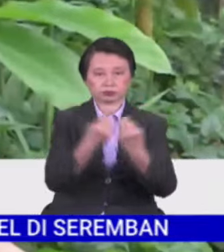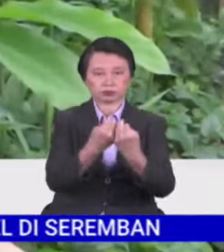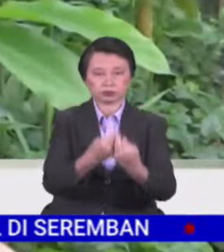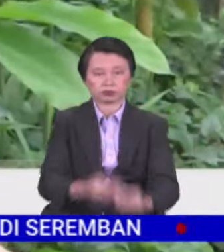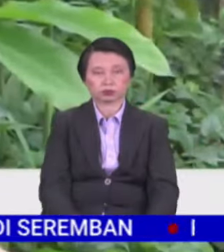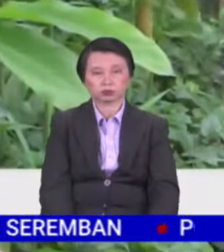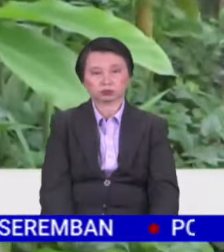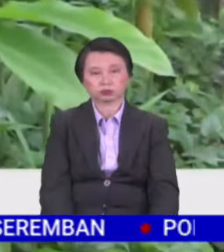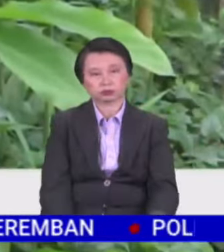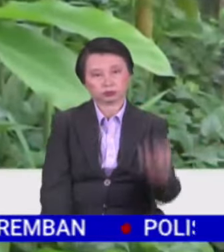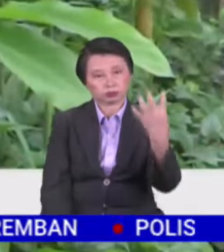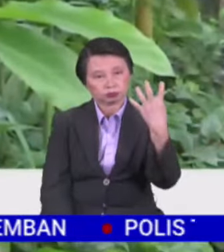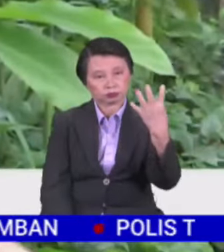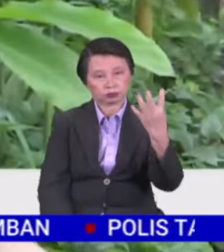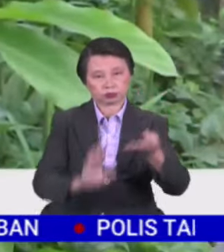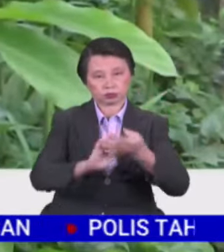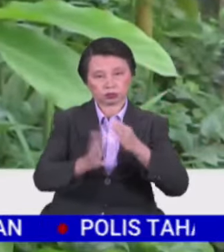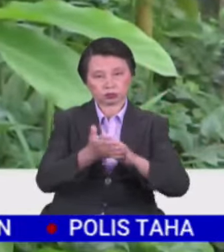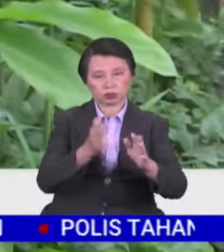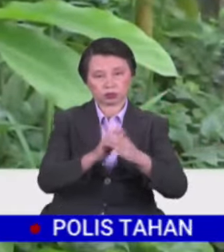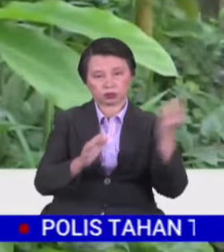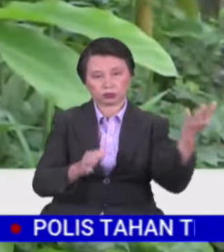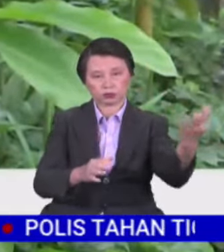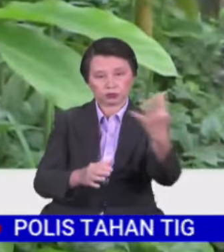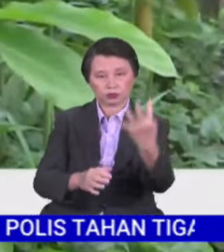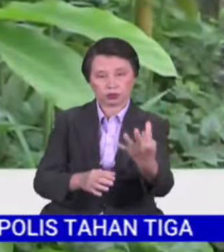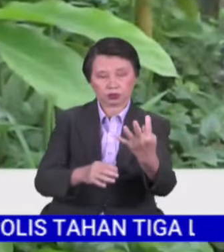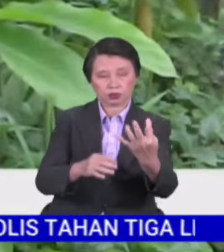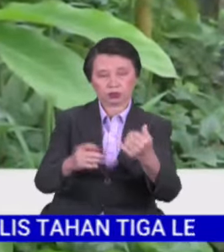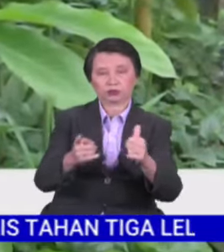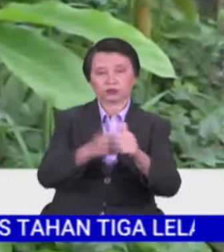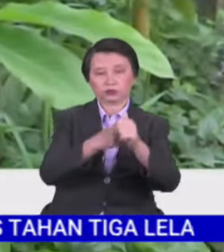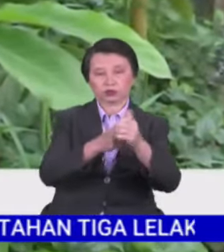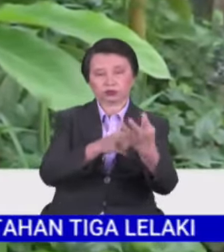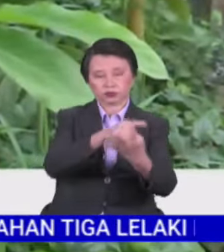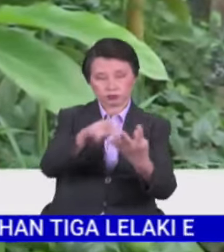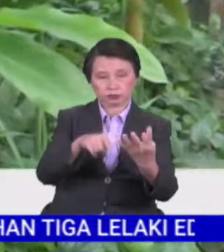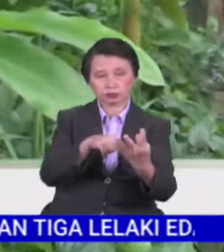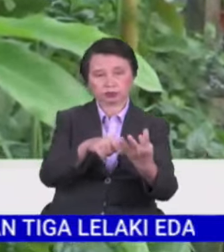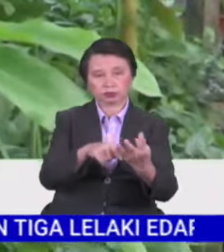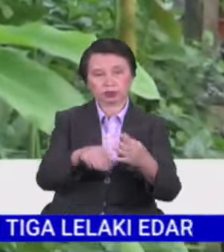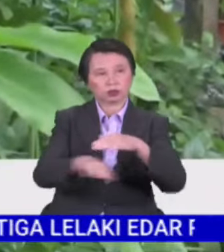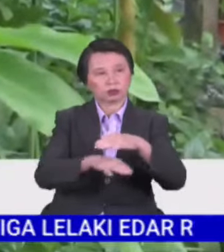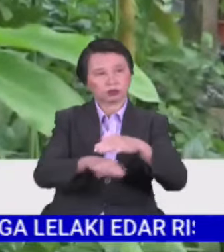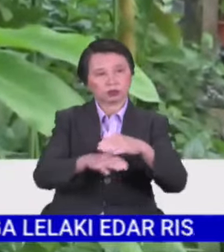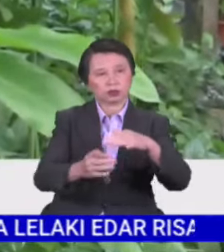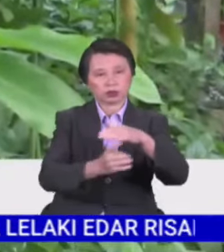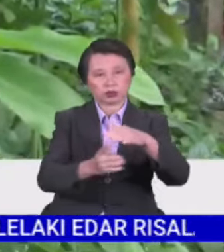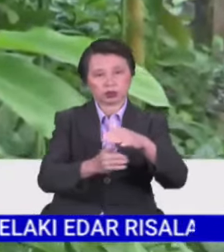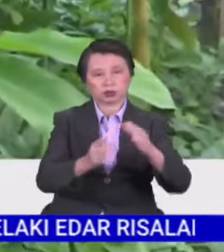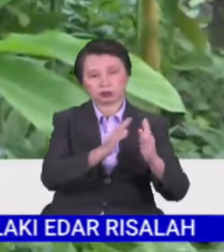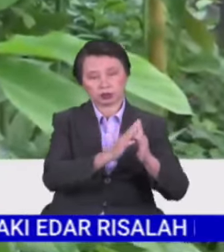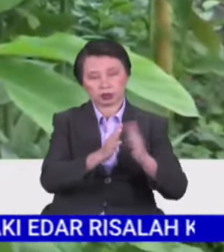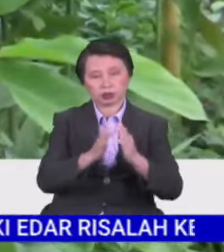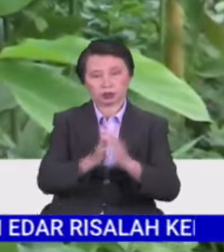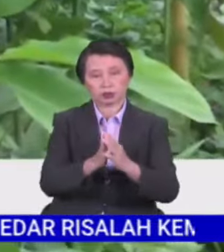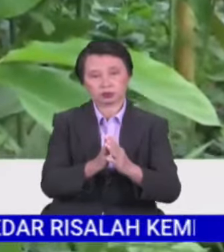komuniti sebagai komuniti perintis lah. Ianya adalah di bawah dasar kebun